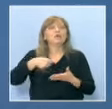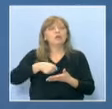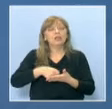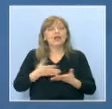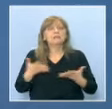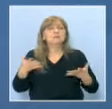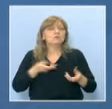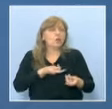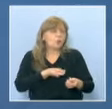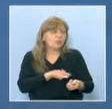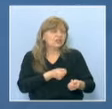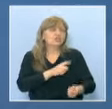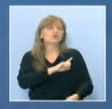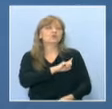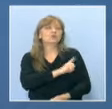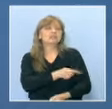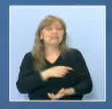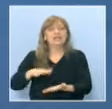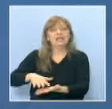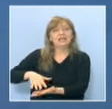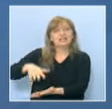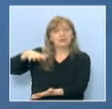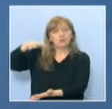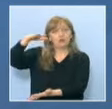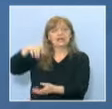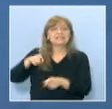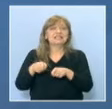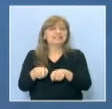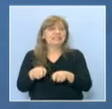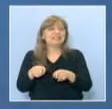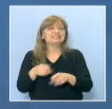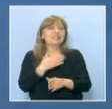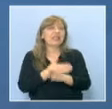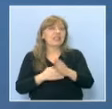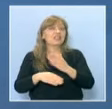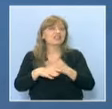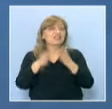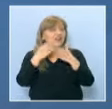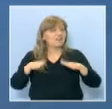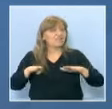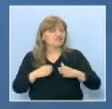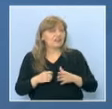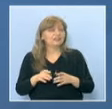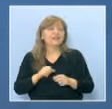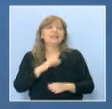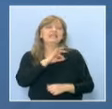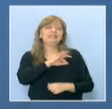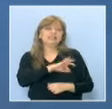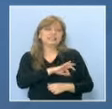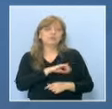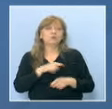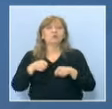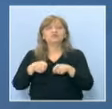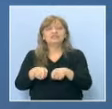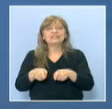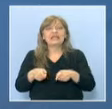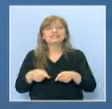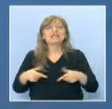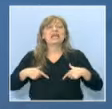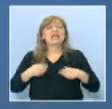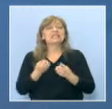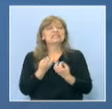наистина грижи, усилия да израснат тези дръвчета и да се получи тази зелена ограда,